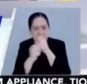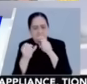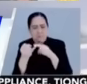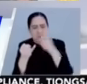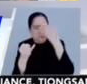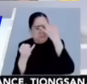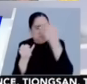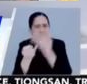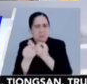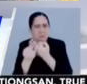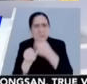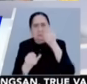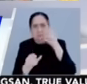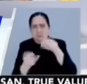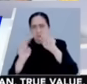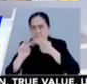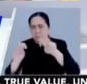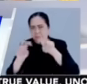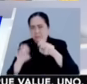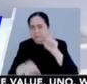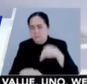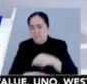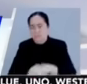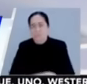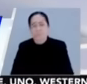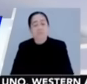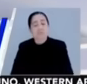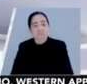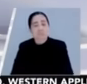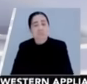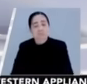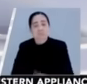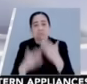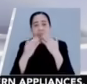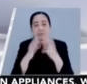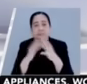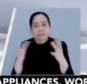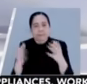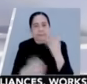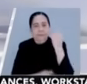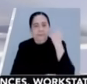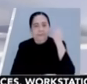busisirin nila nga maigi, Mel. Maraming salamat sa iyo, Ian Cruz.